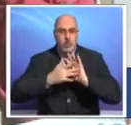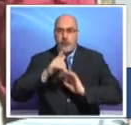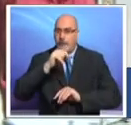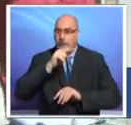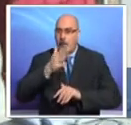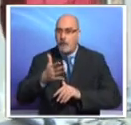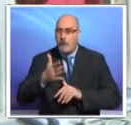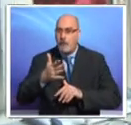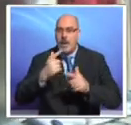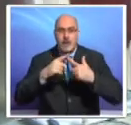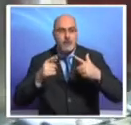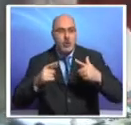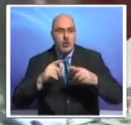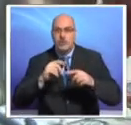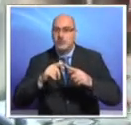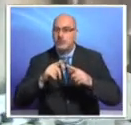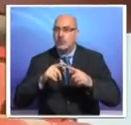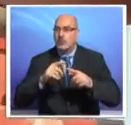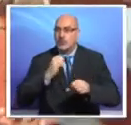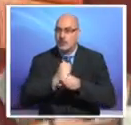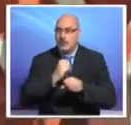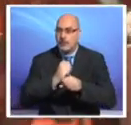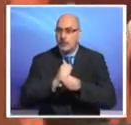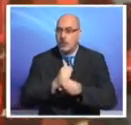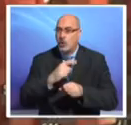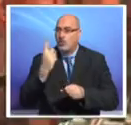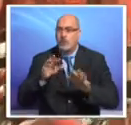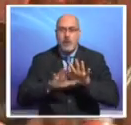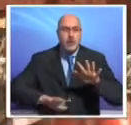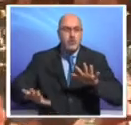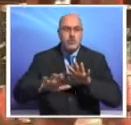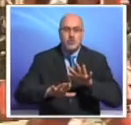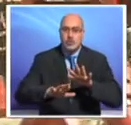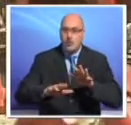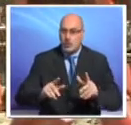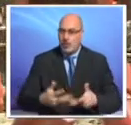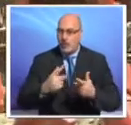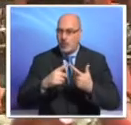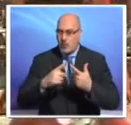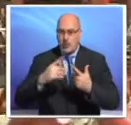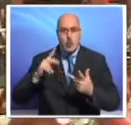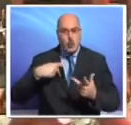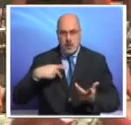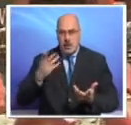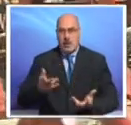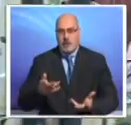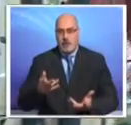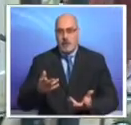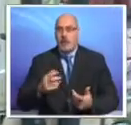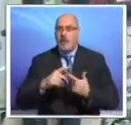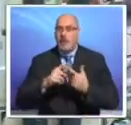كل المجالات دون استثناء، وهي التي أينما حلت أبدعت أفادت وأنارت،